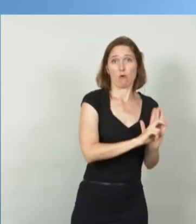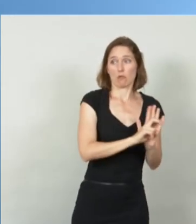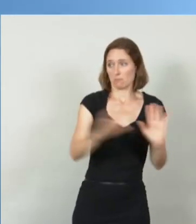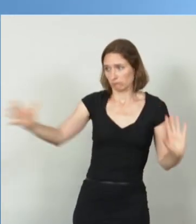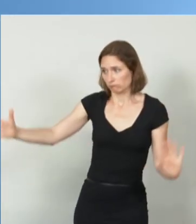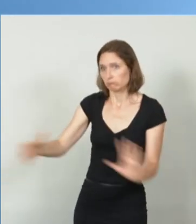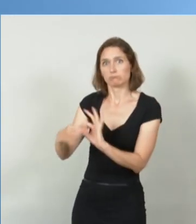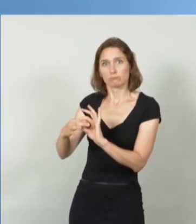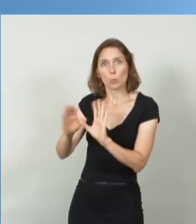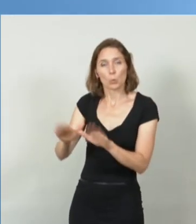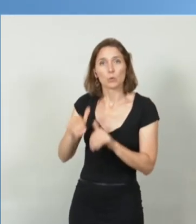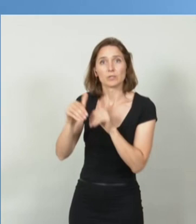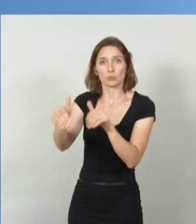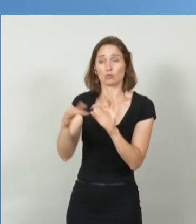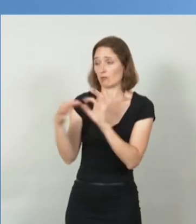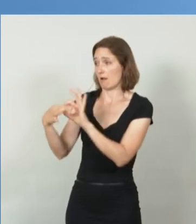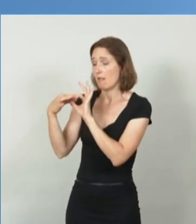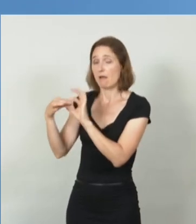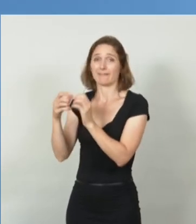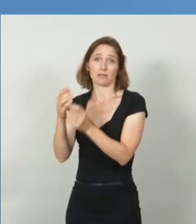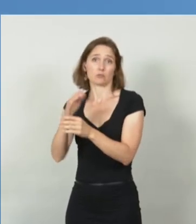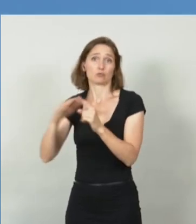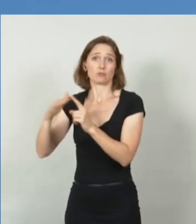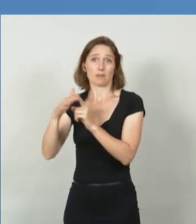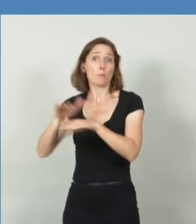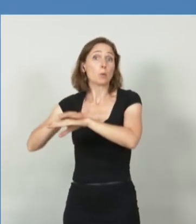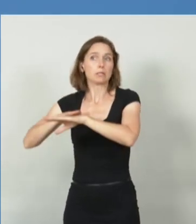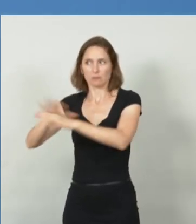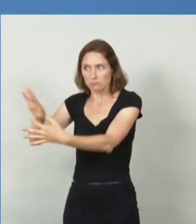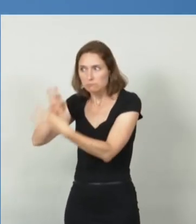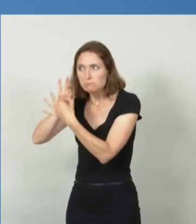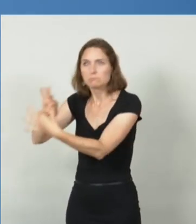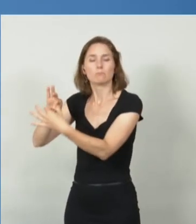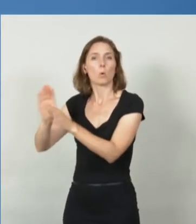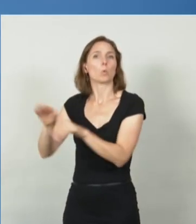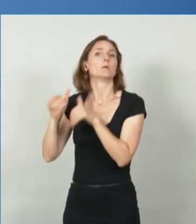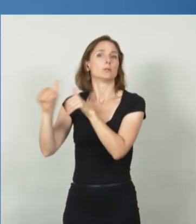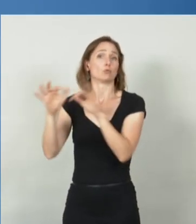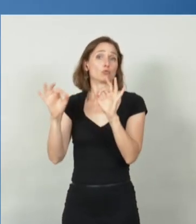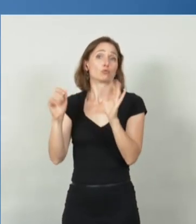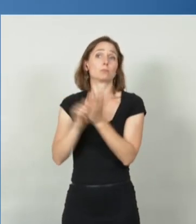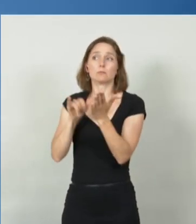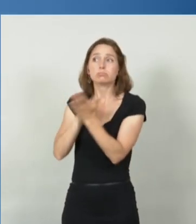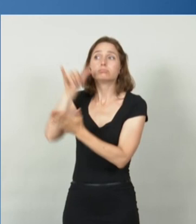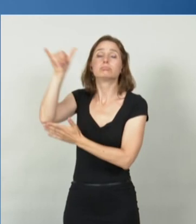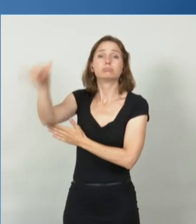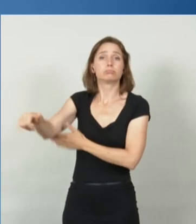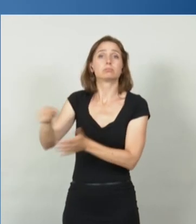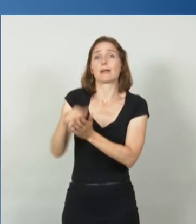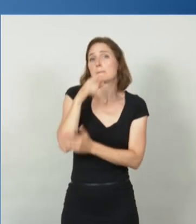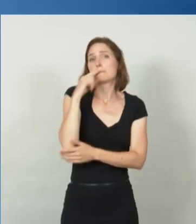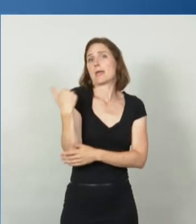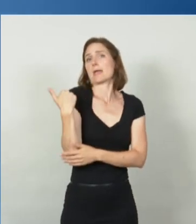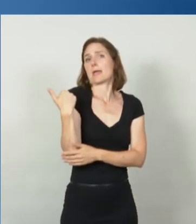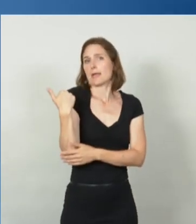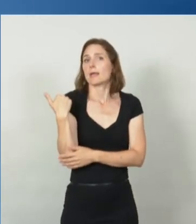politique israélienne continue j'ai eu effectivement l'occasion à Tel-Aviv lors de se déplacement de mai de m'entretenir avec un